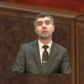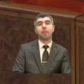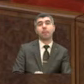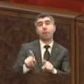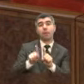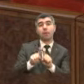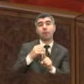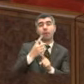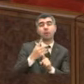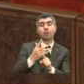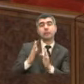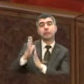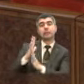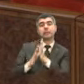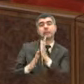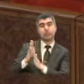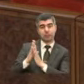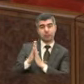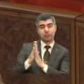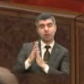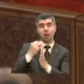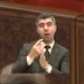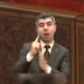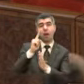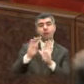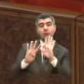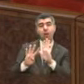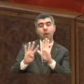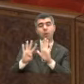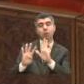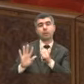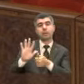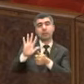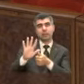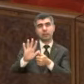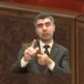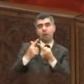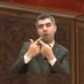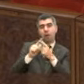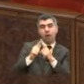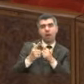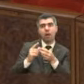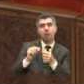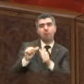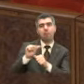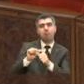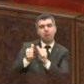اللي هو كيرجع لسنة 1963، والذي تعرض خلال المسار مجموعة من التعديلات. كان من